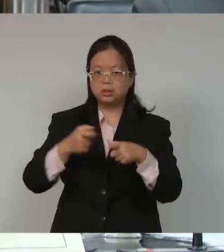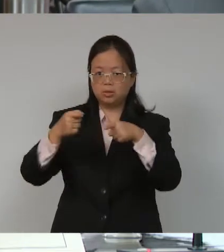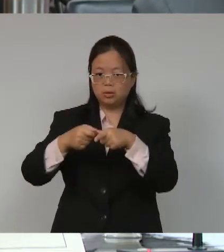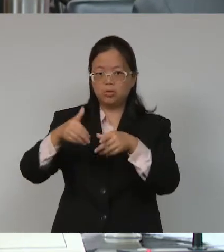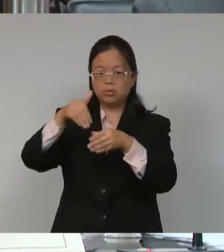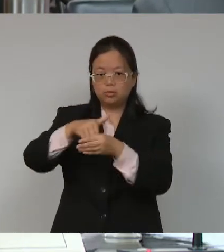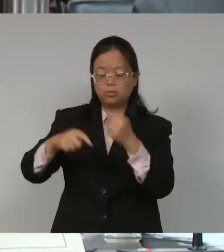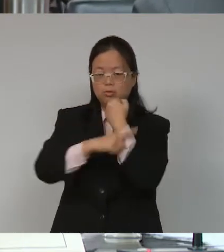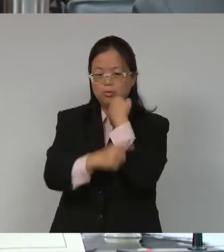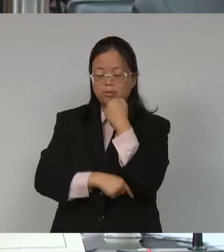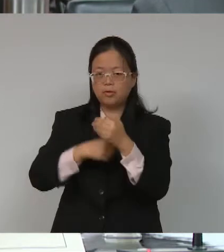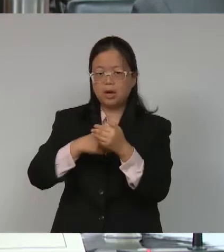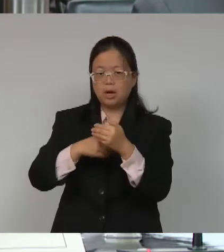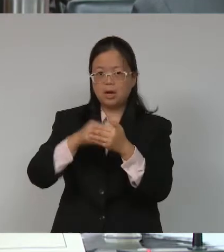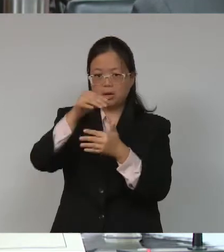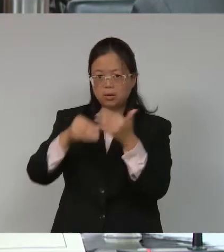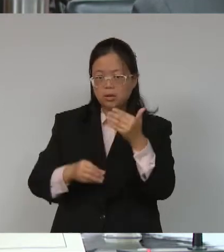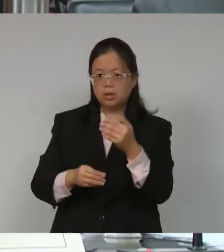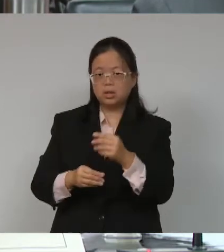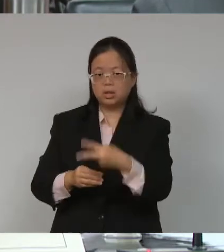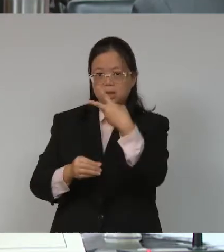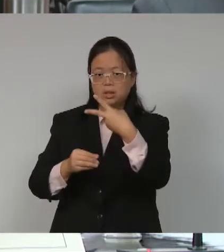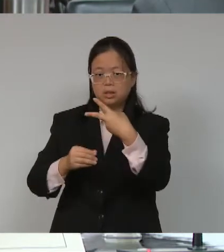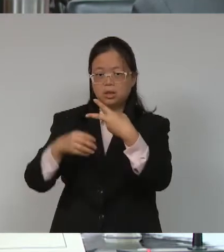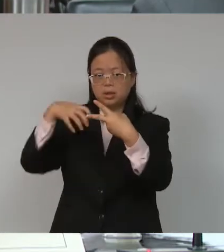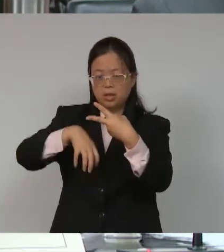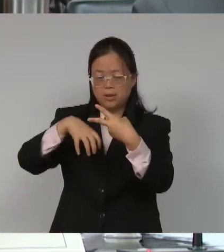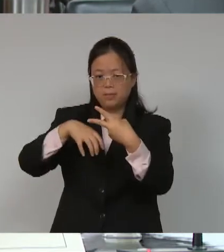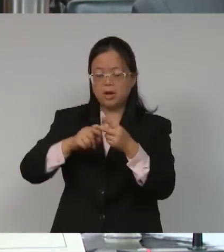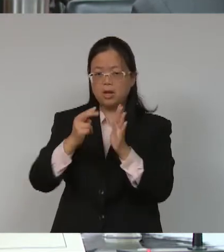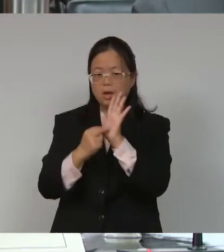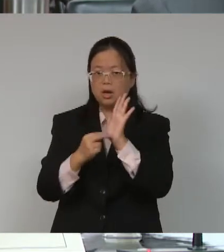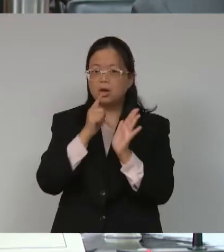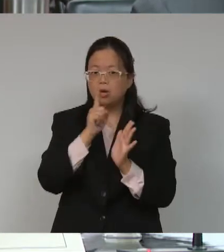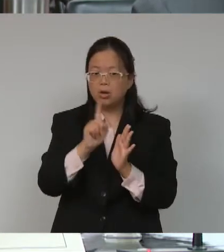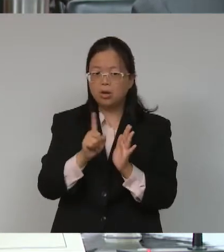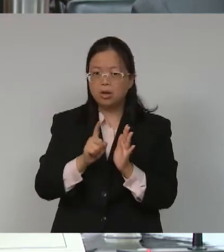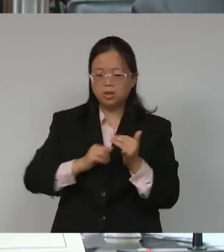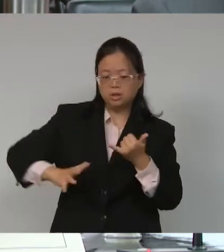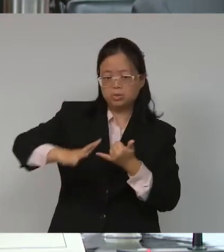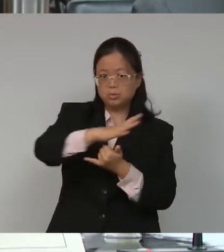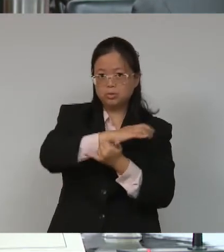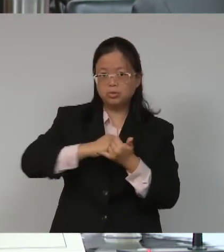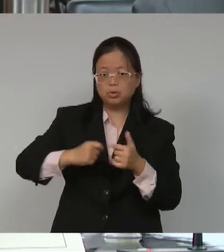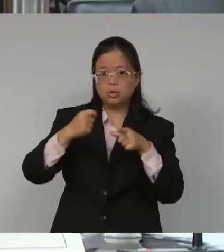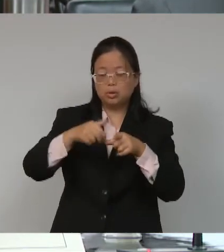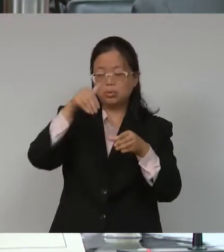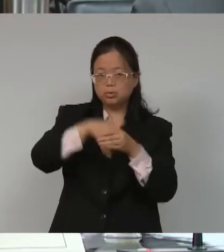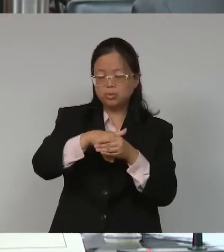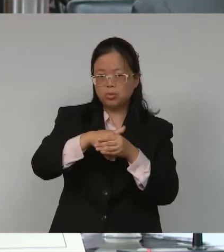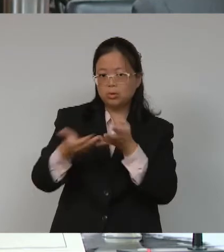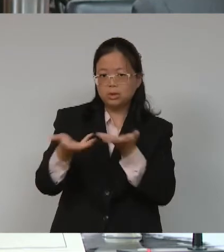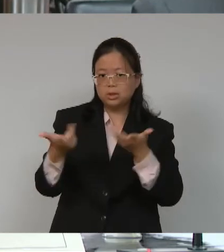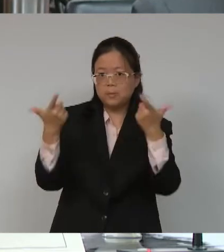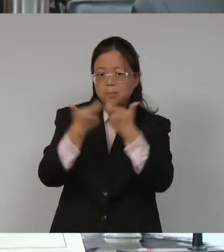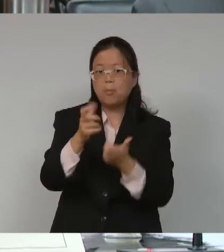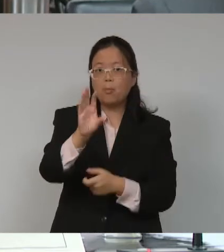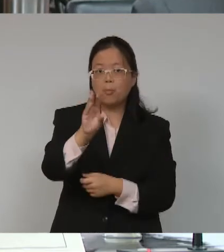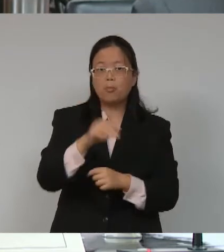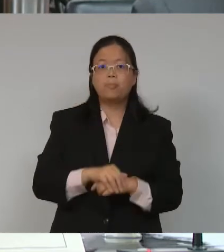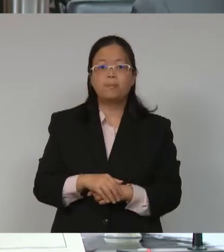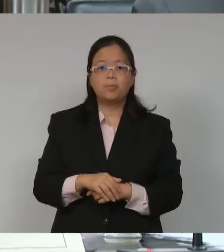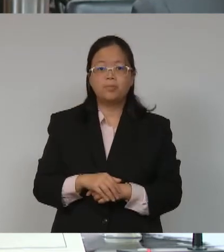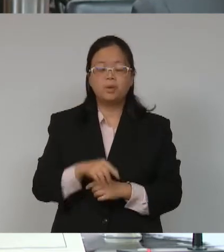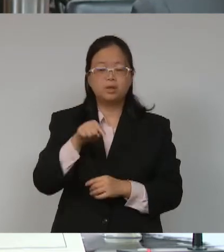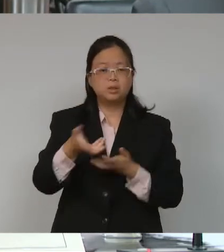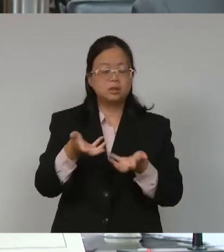面第二条的所规范的全国性的这个公投的这个事项，我觉得大家如果回去看一